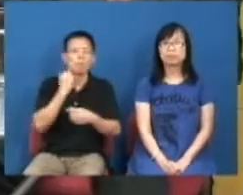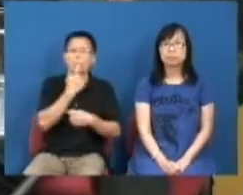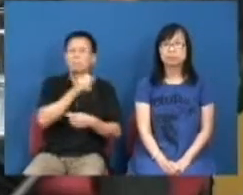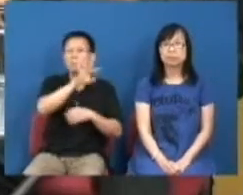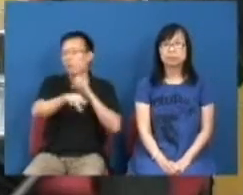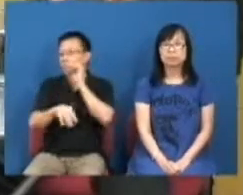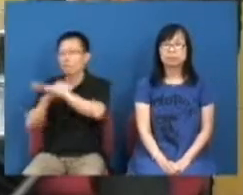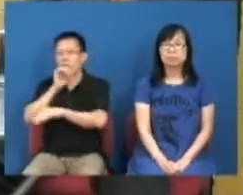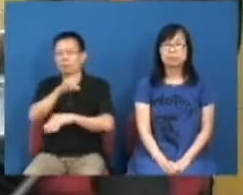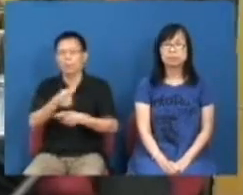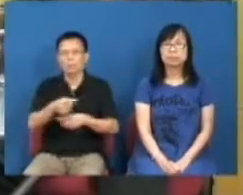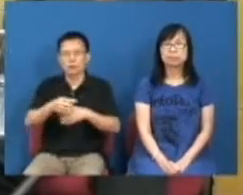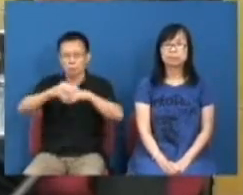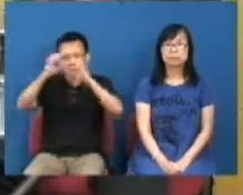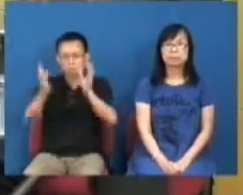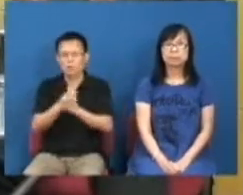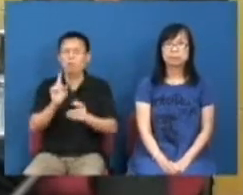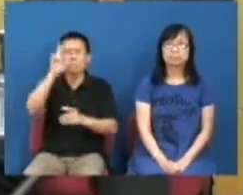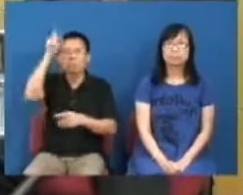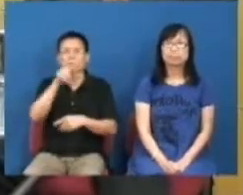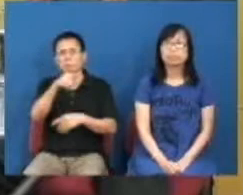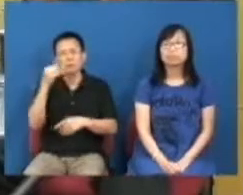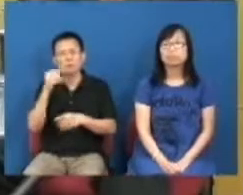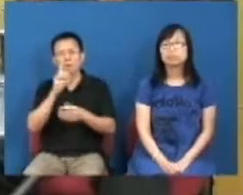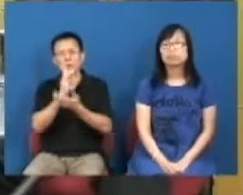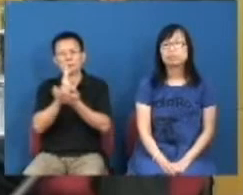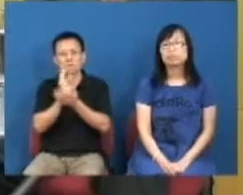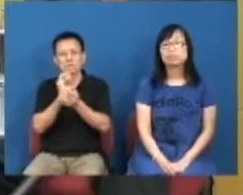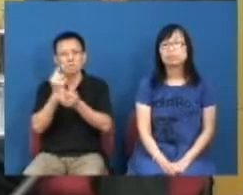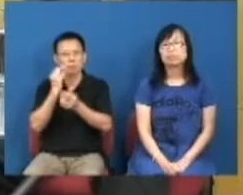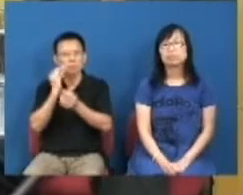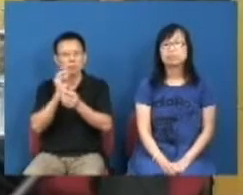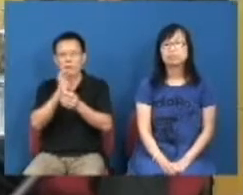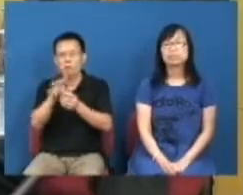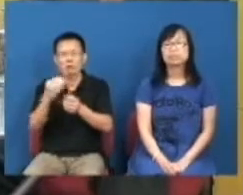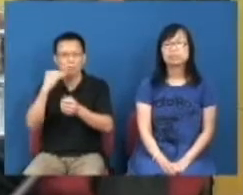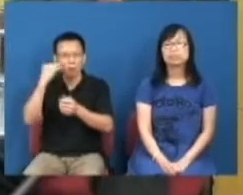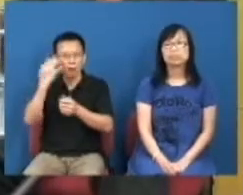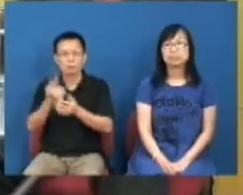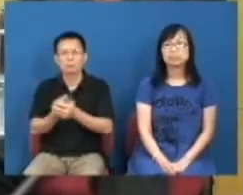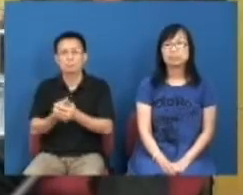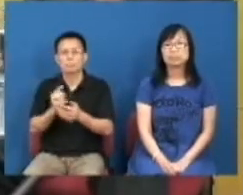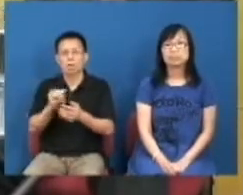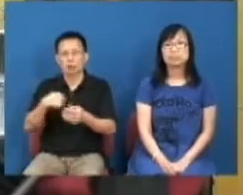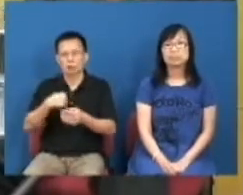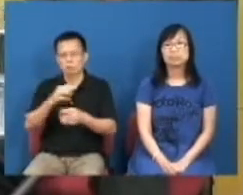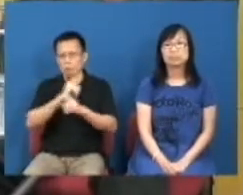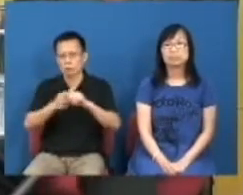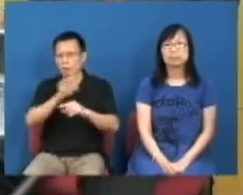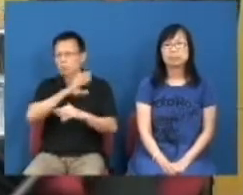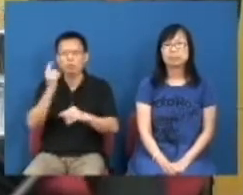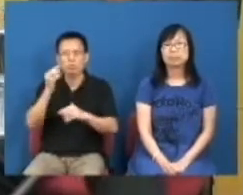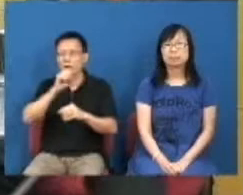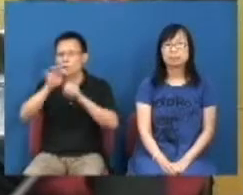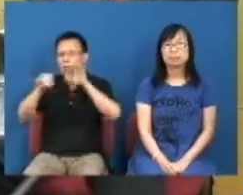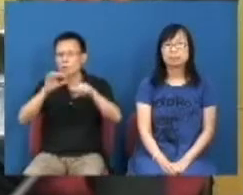成棚人走埋一齊嘅時候，佢上次點點點啊咁，其實我就好尷尬嘅，我真係唔想你會咁。最好咧就好